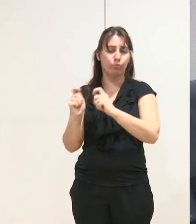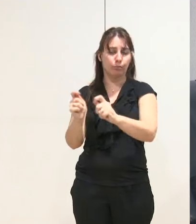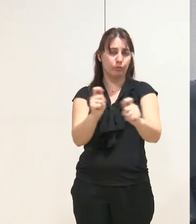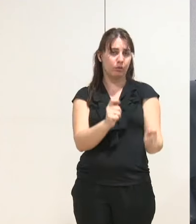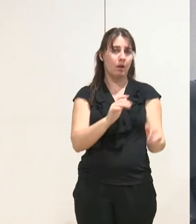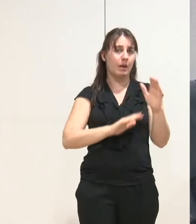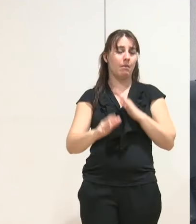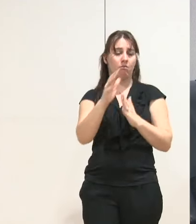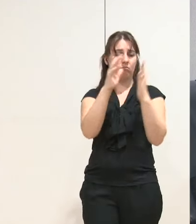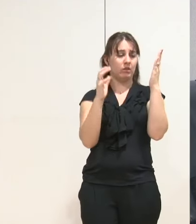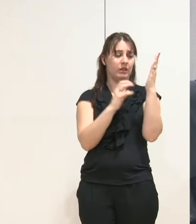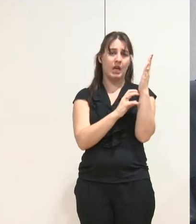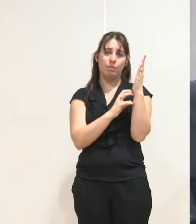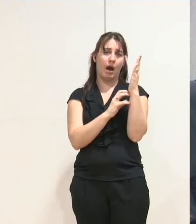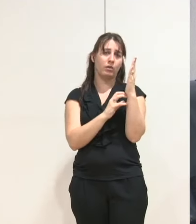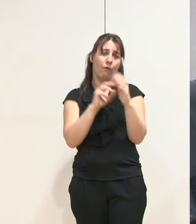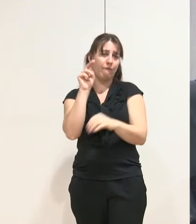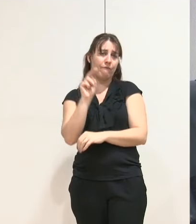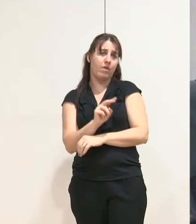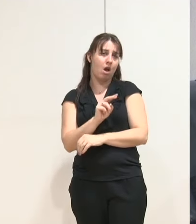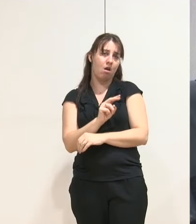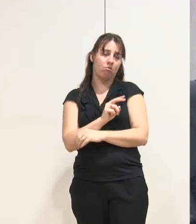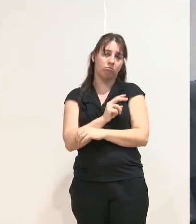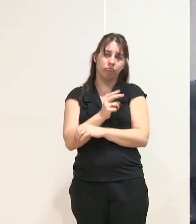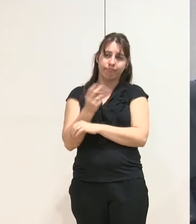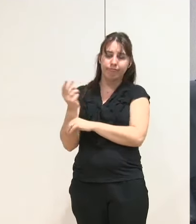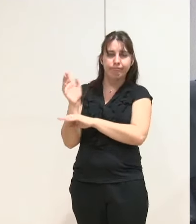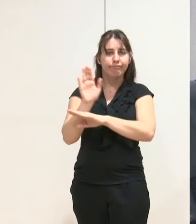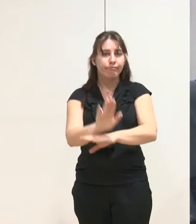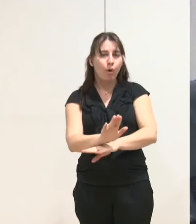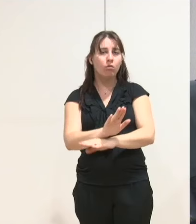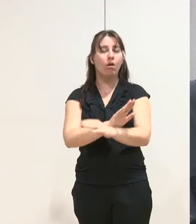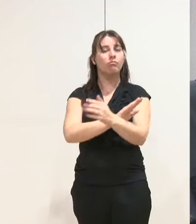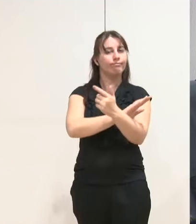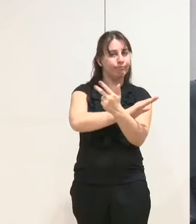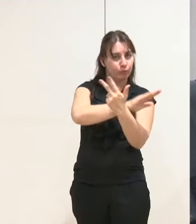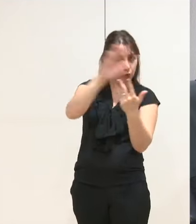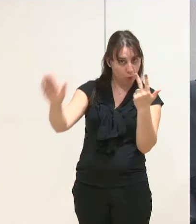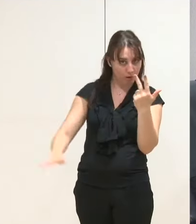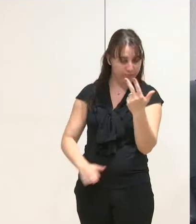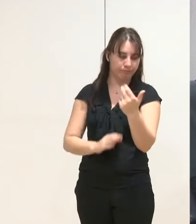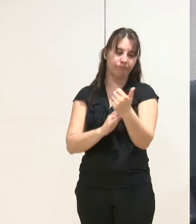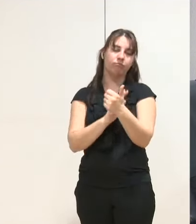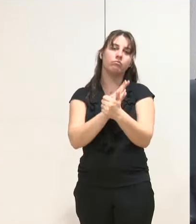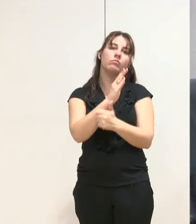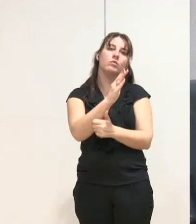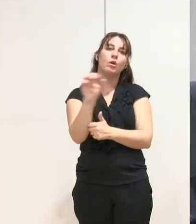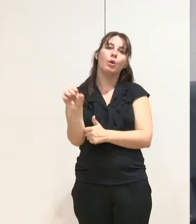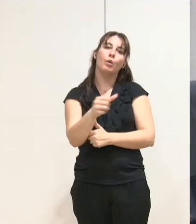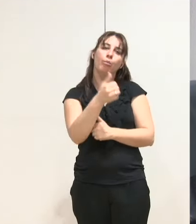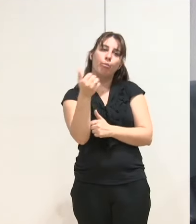délibération montre dit et trois choses premièrement elle